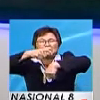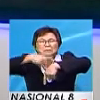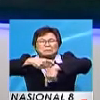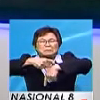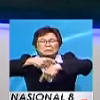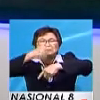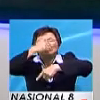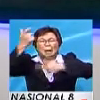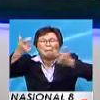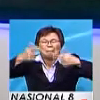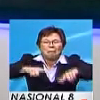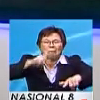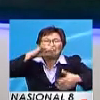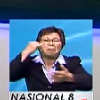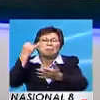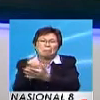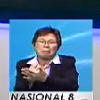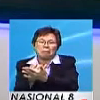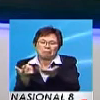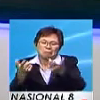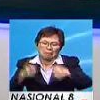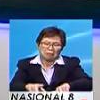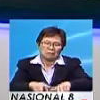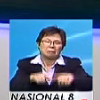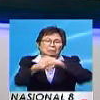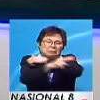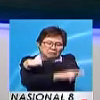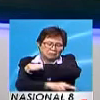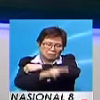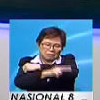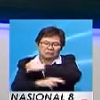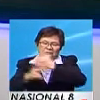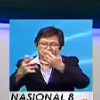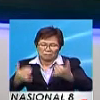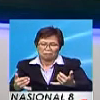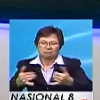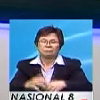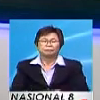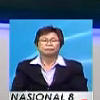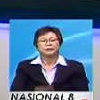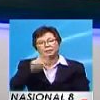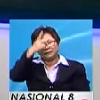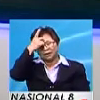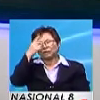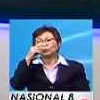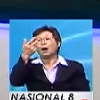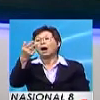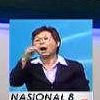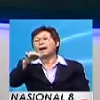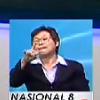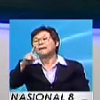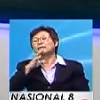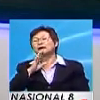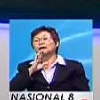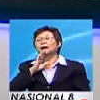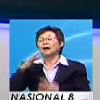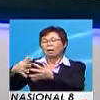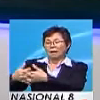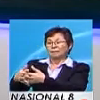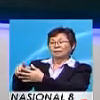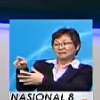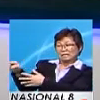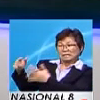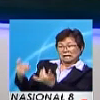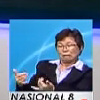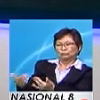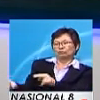berikutan insiden keganasan yang berlaku di beberapa negara ketika ini menurut Datuk Seri dr Ahmad Zahid pihak Amerika Syarikat